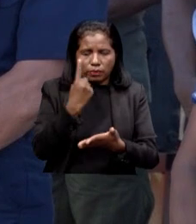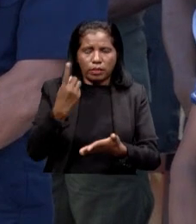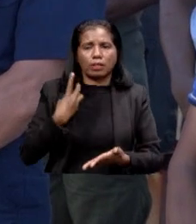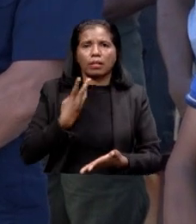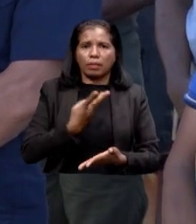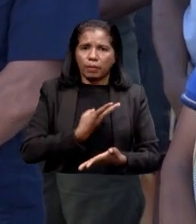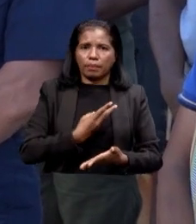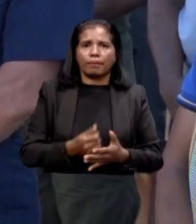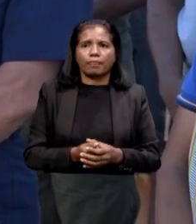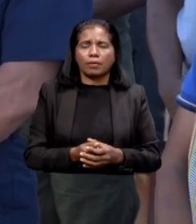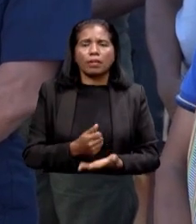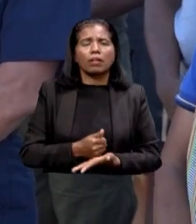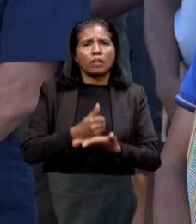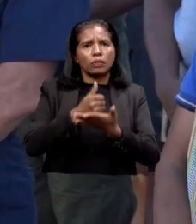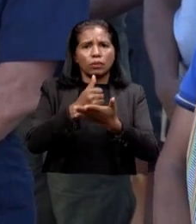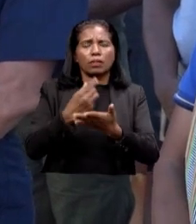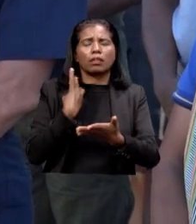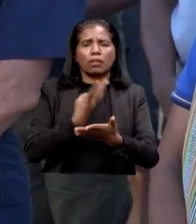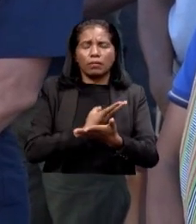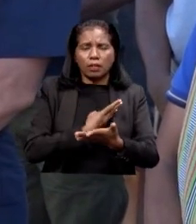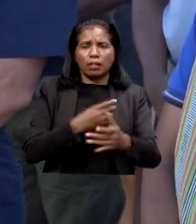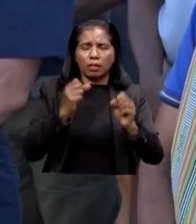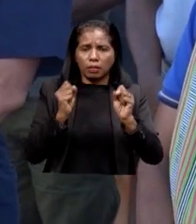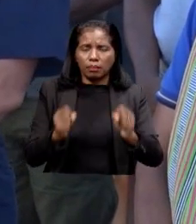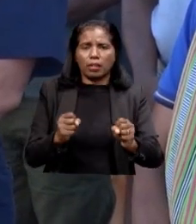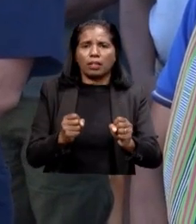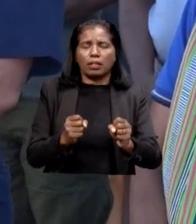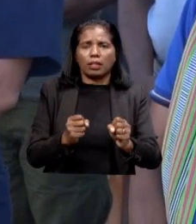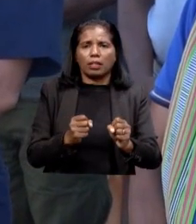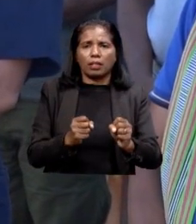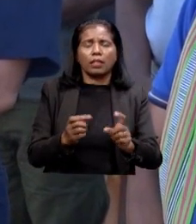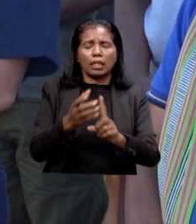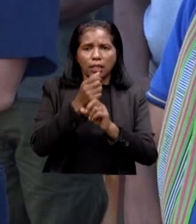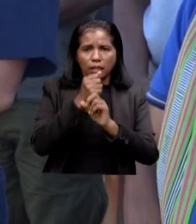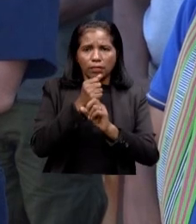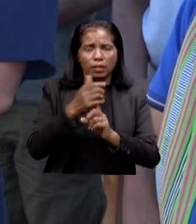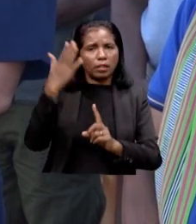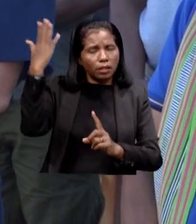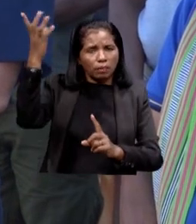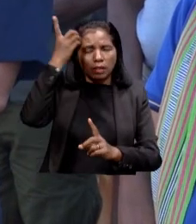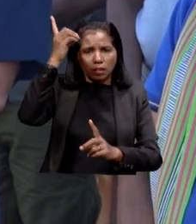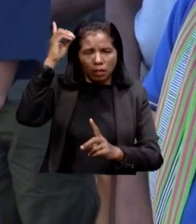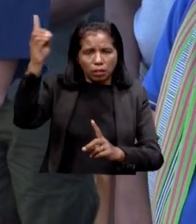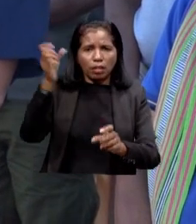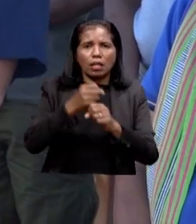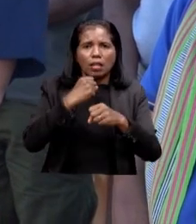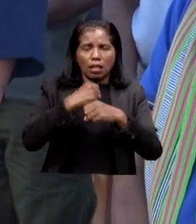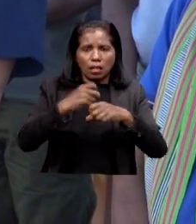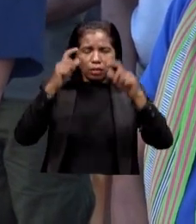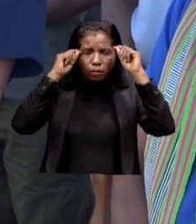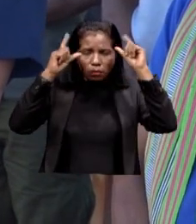Tau mata na fati Miami hudi bele kar na fati ibni mehi halo timur ne rai dia